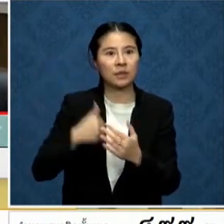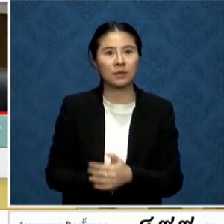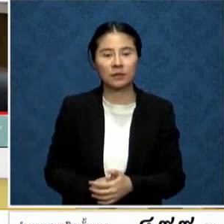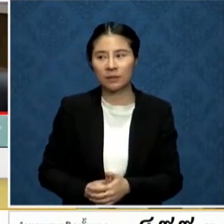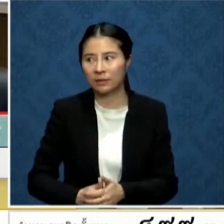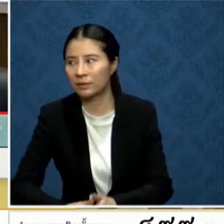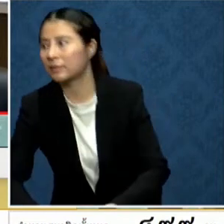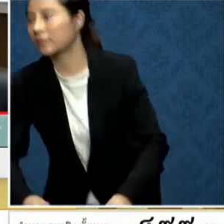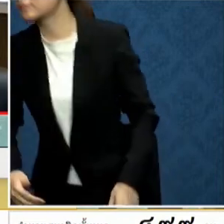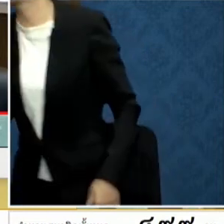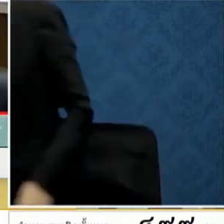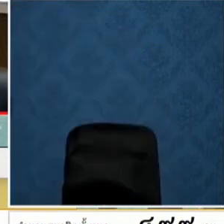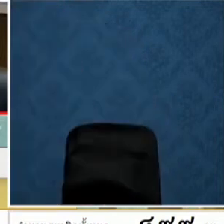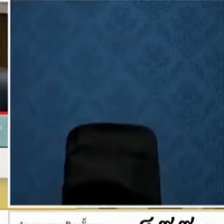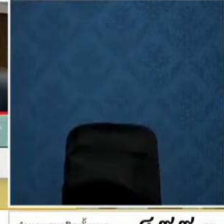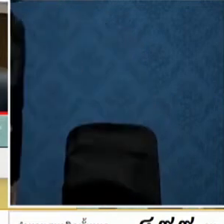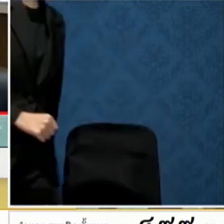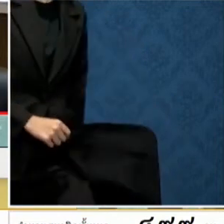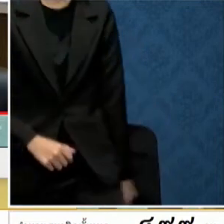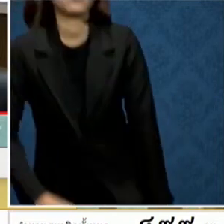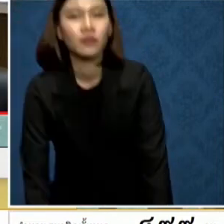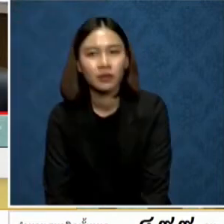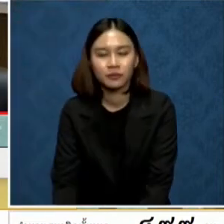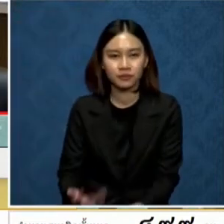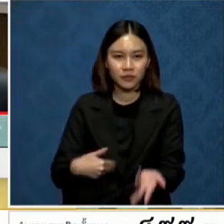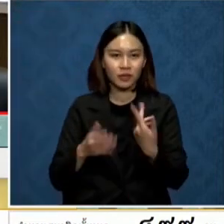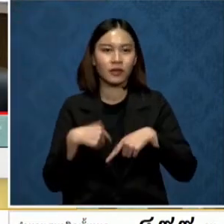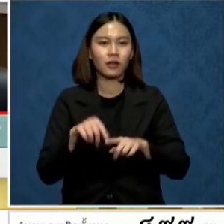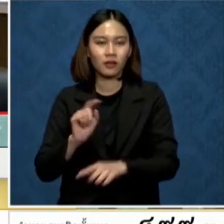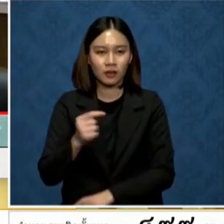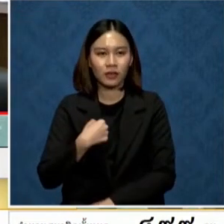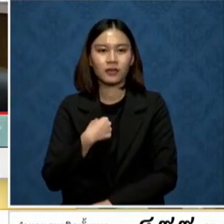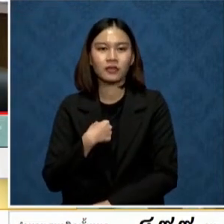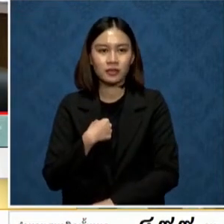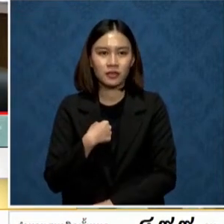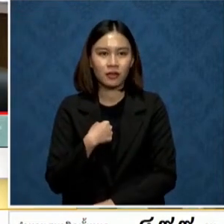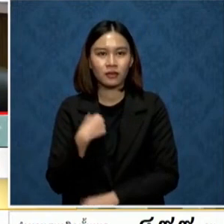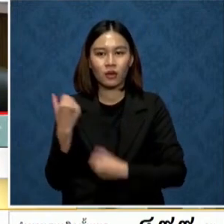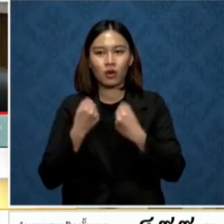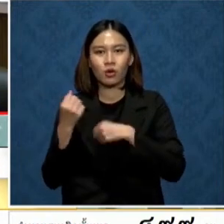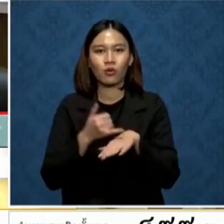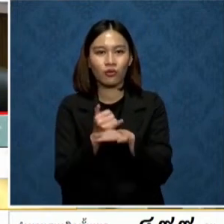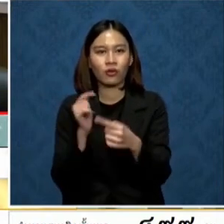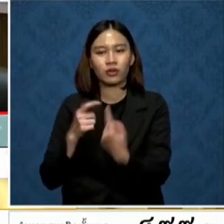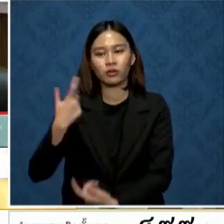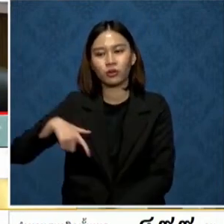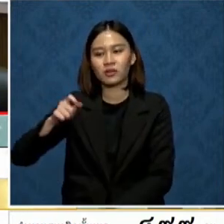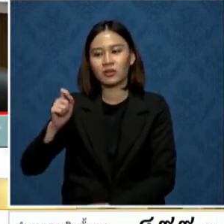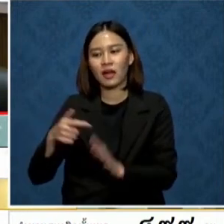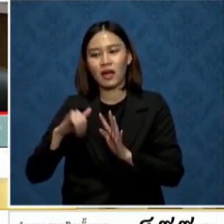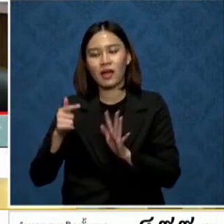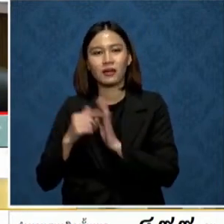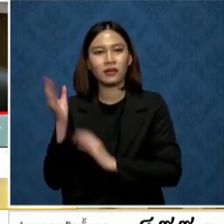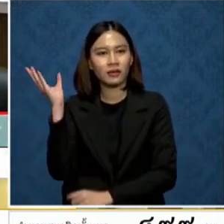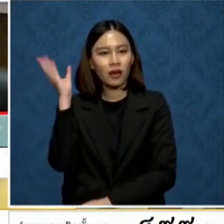คะแล้วก็ในอีกข้อนึงนะคะระหว่าง่างที่ดิฉันนั่งรถมานะคะจากศาอาญารัชดาดิฉันก็ได้